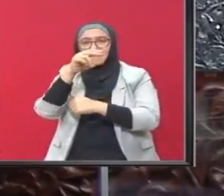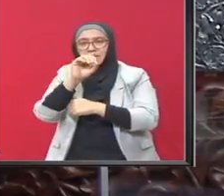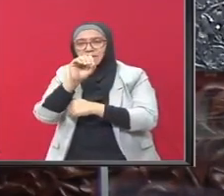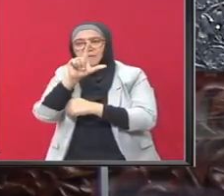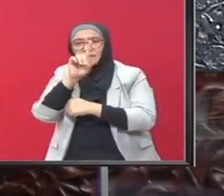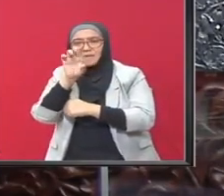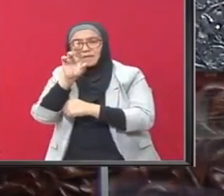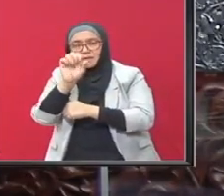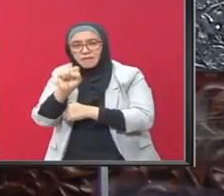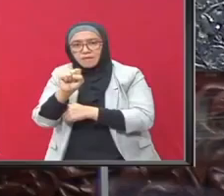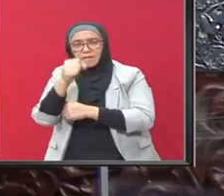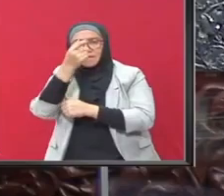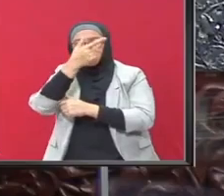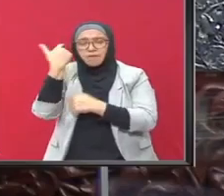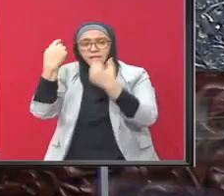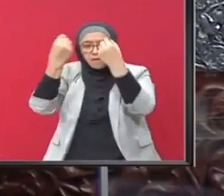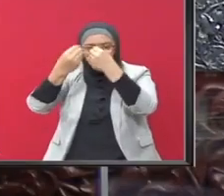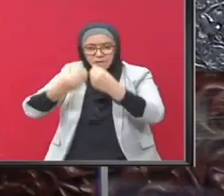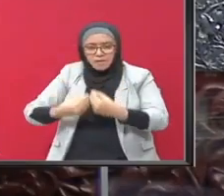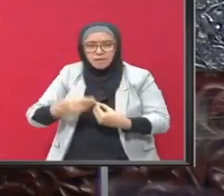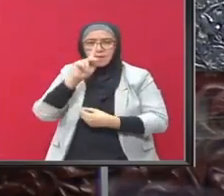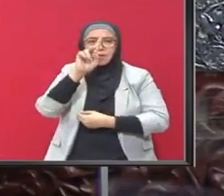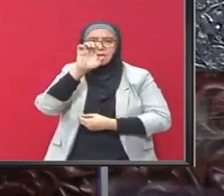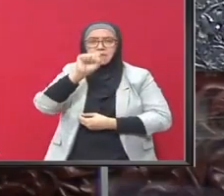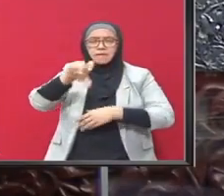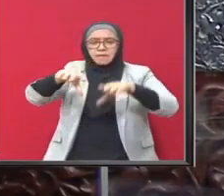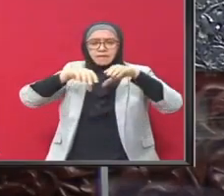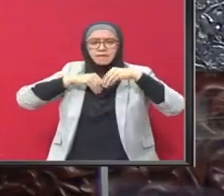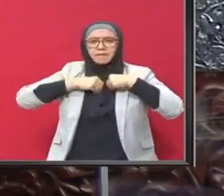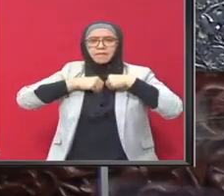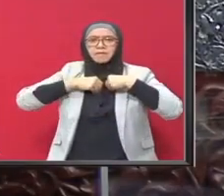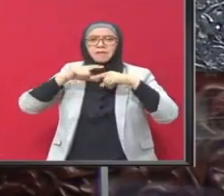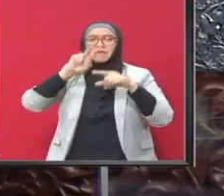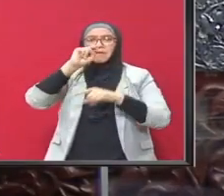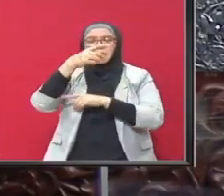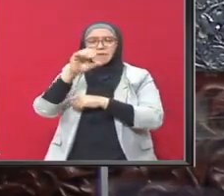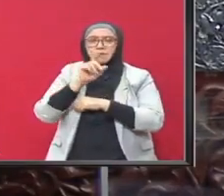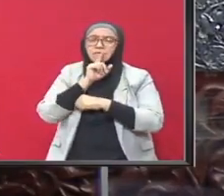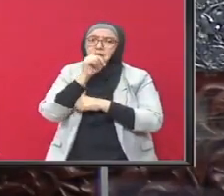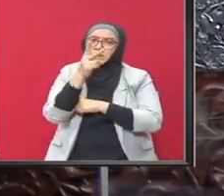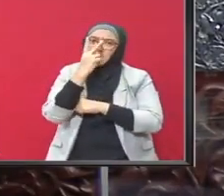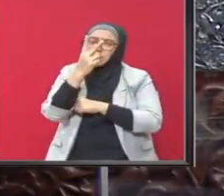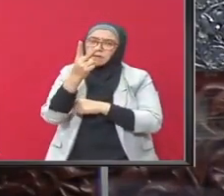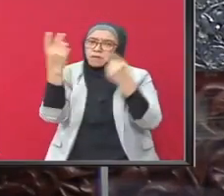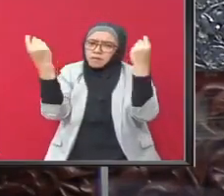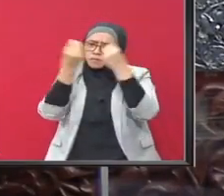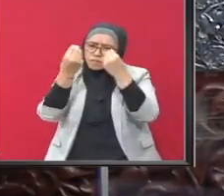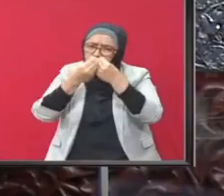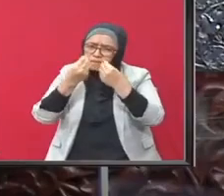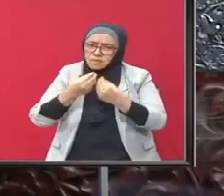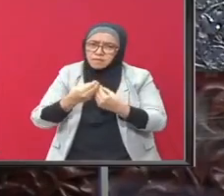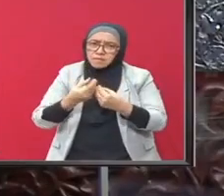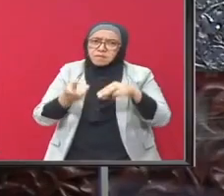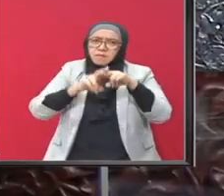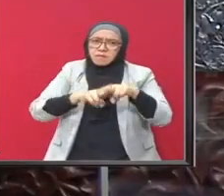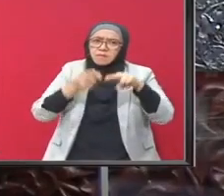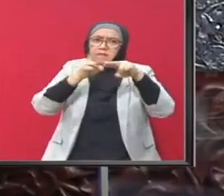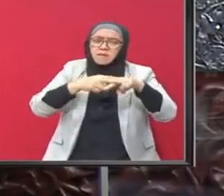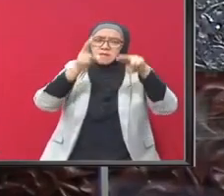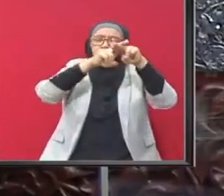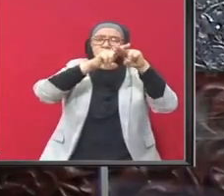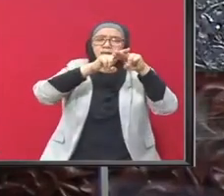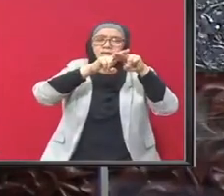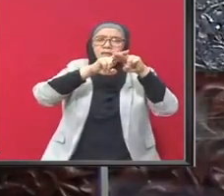membandingkan bilangan casing diterima oleh enjoy menunjukkan tren meningkat jauh lebih banyak daripada yang diterima melalui